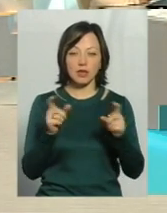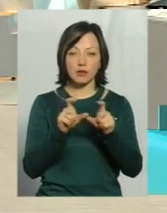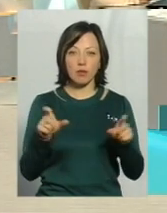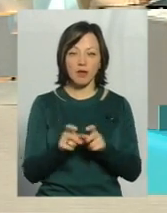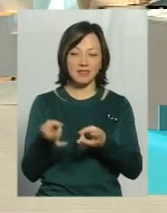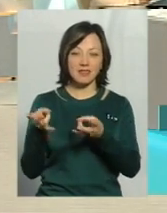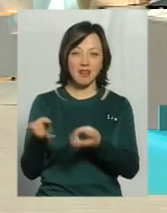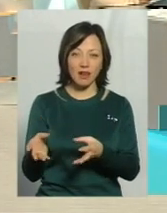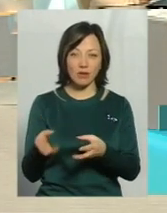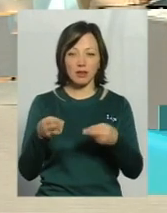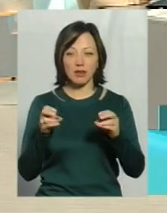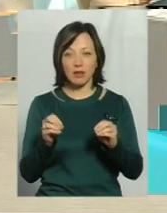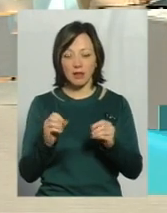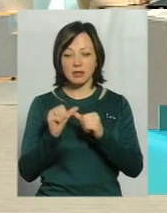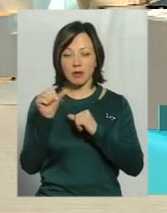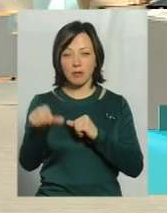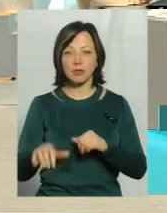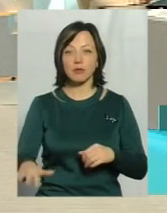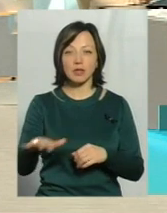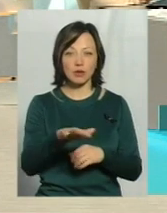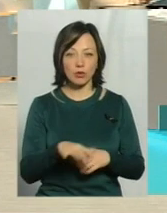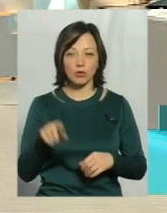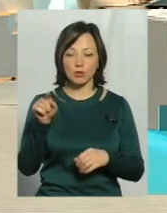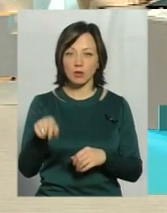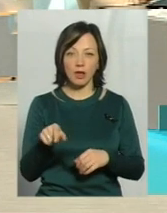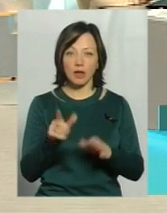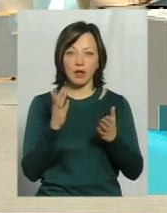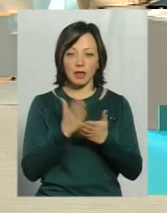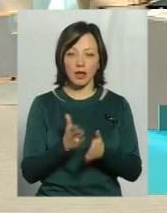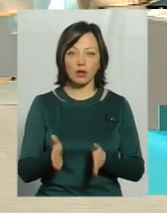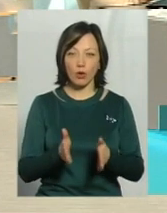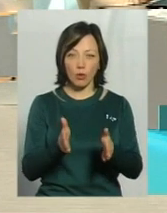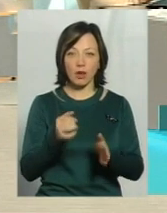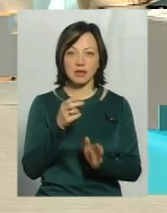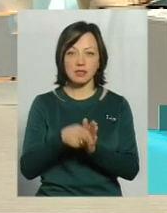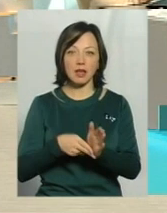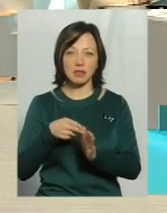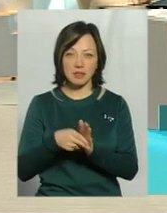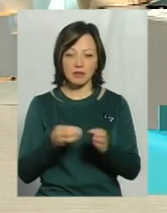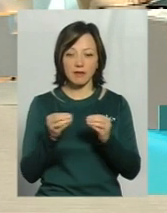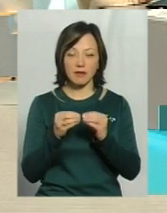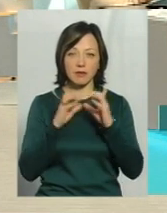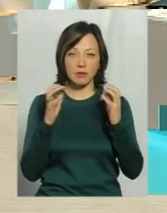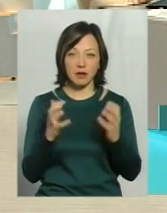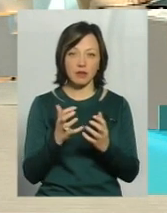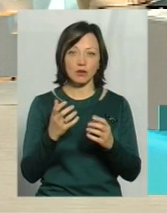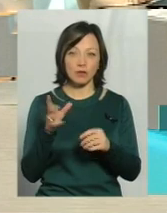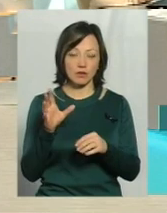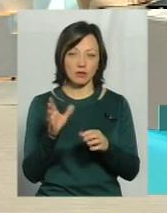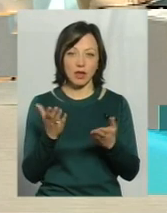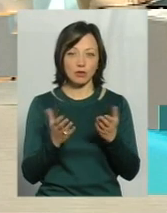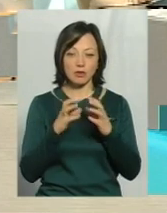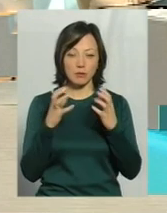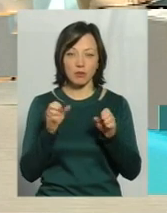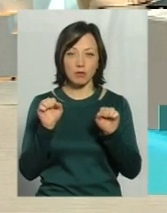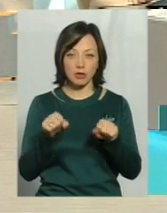закинути, де вони за межами території, туди є не лише дороги, а залізниці збереглися. От, а якщо не збереглися, то все, якщо